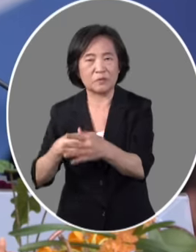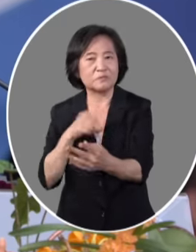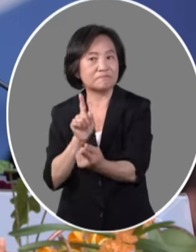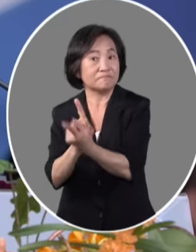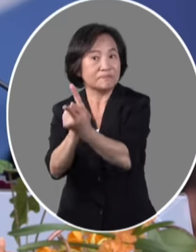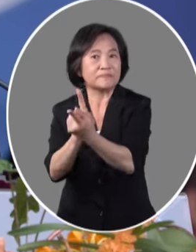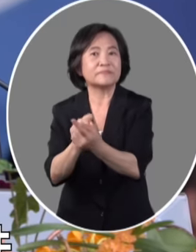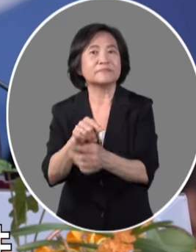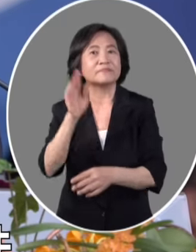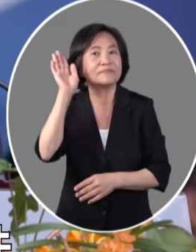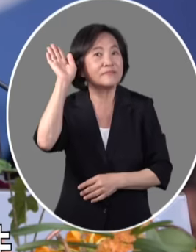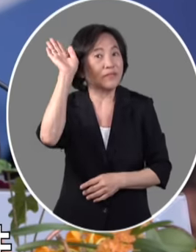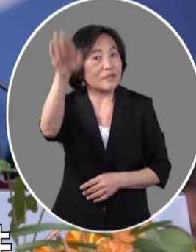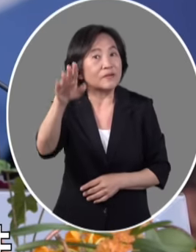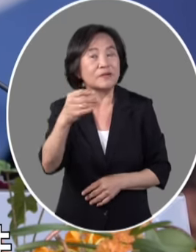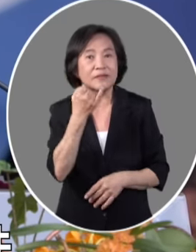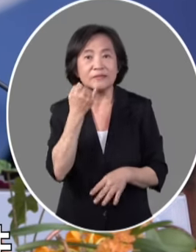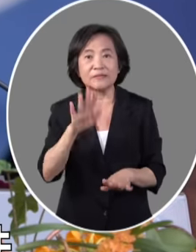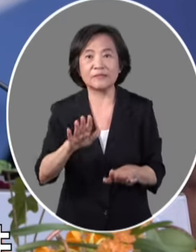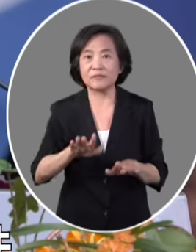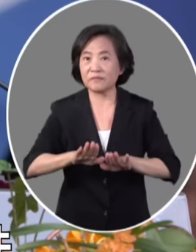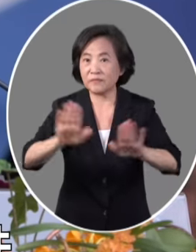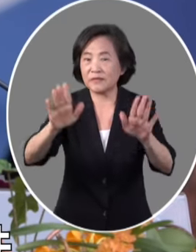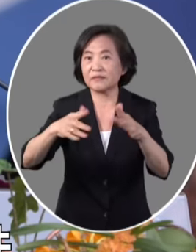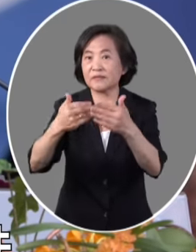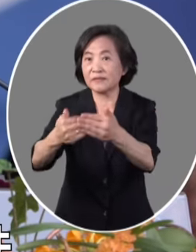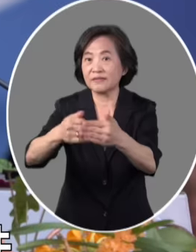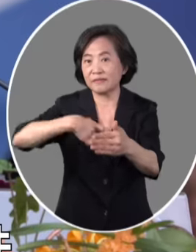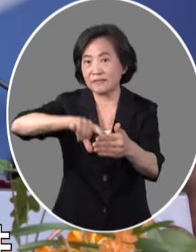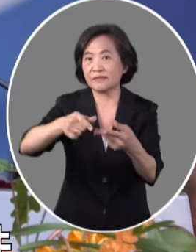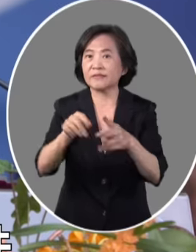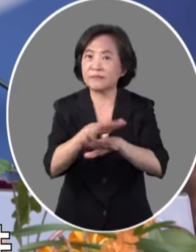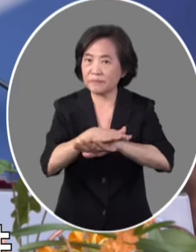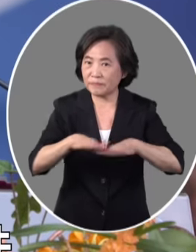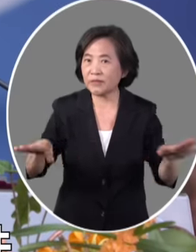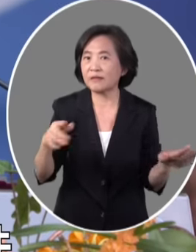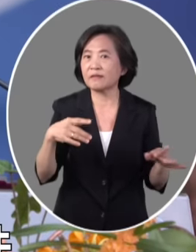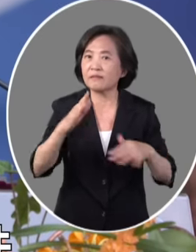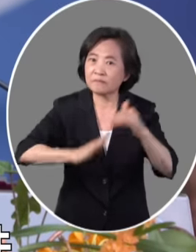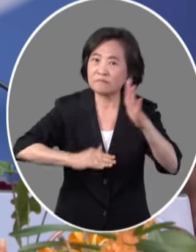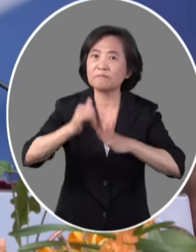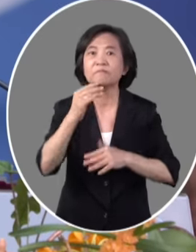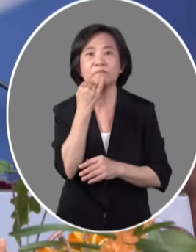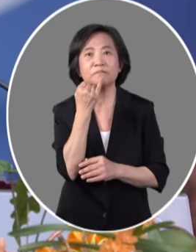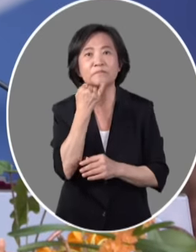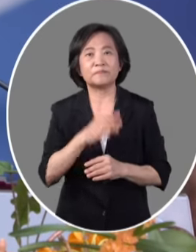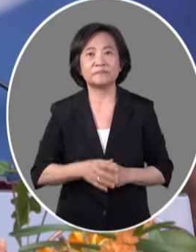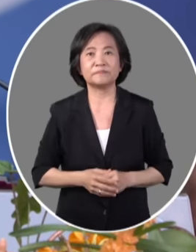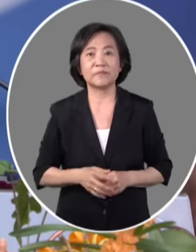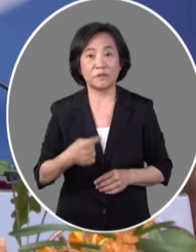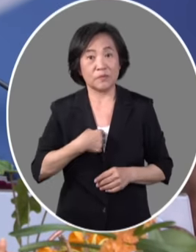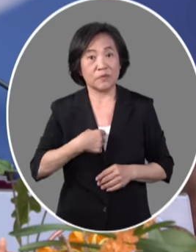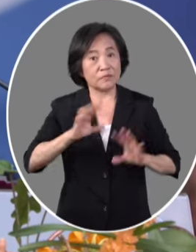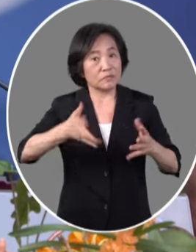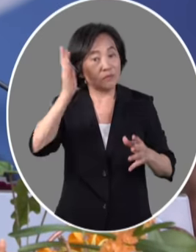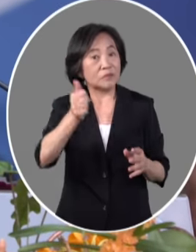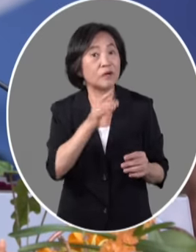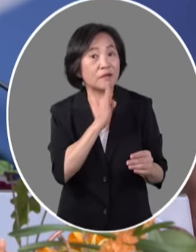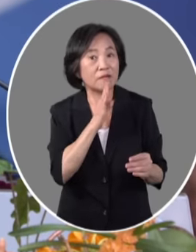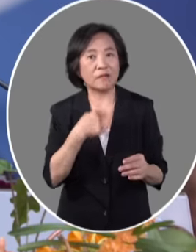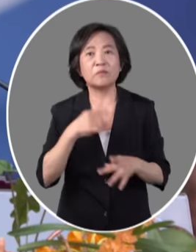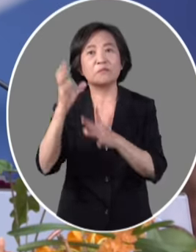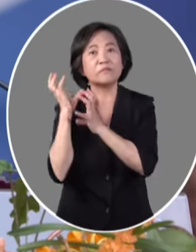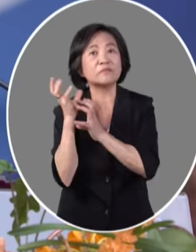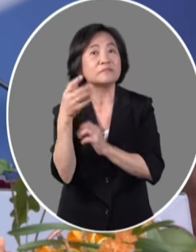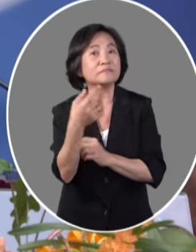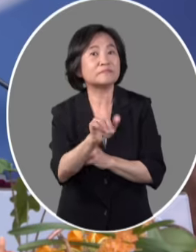来的发展创造两岸和平共存的条件。作为总统，我的责任就